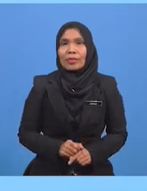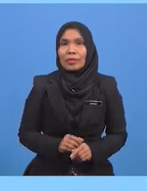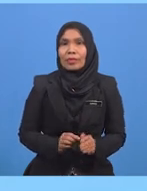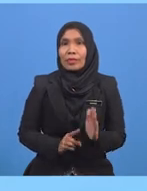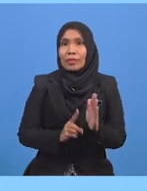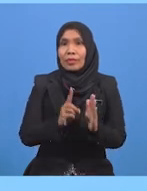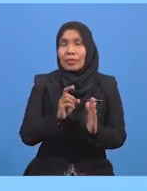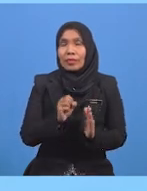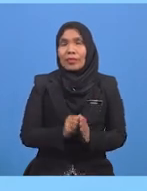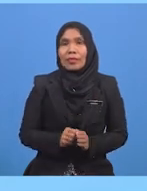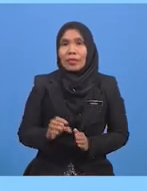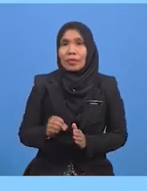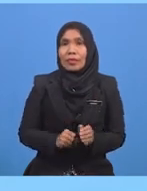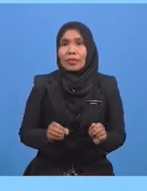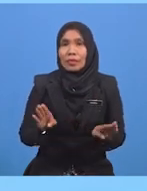garis sebagai N.